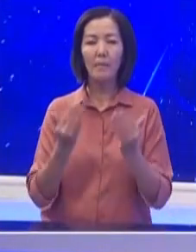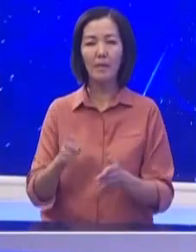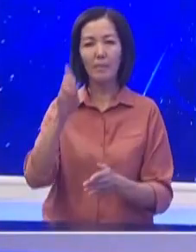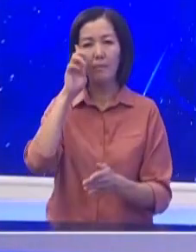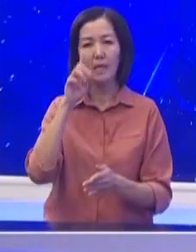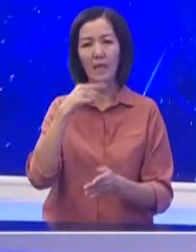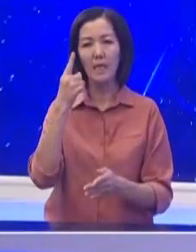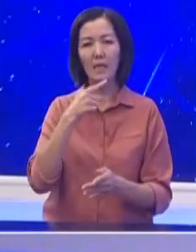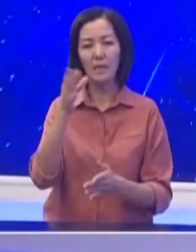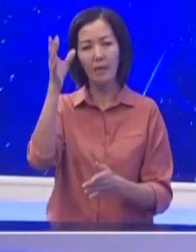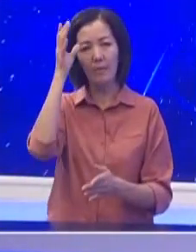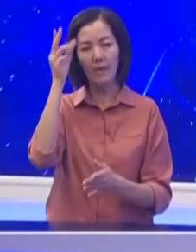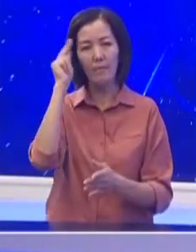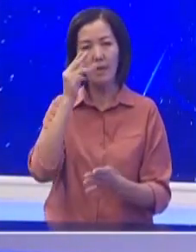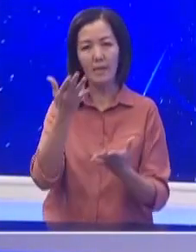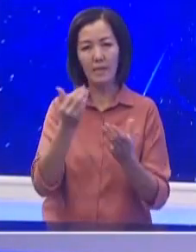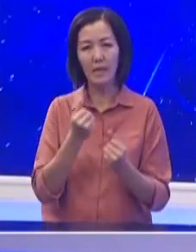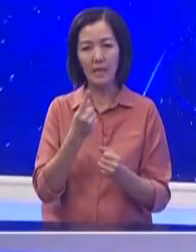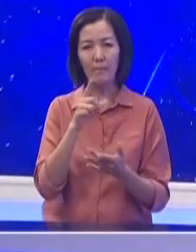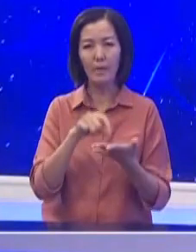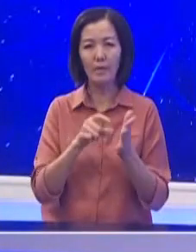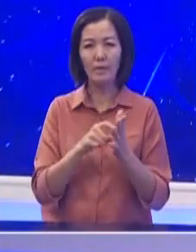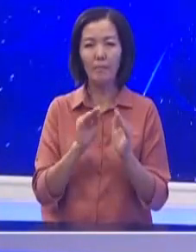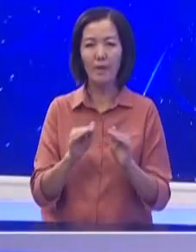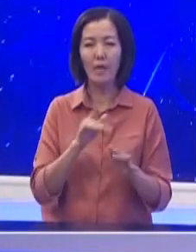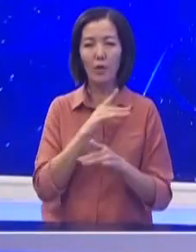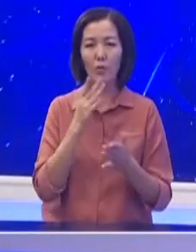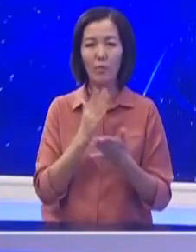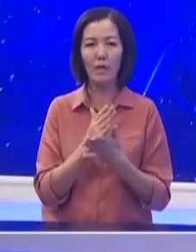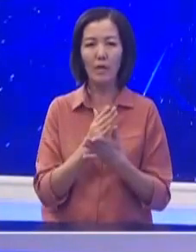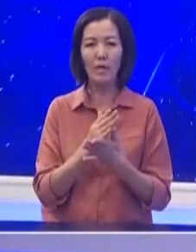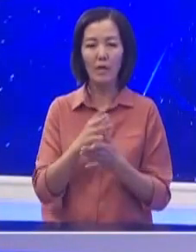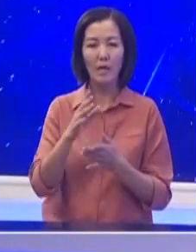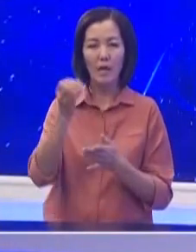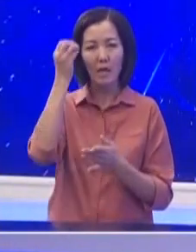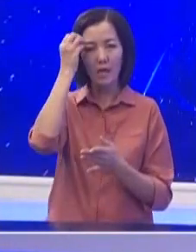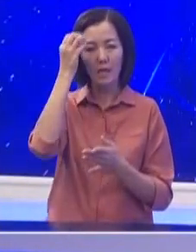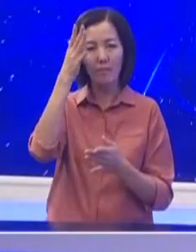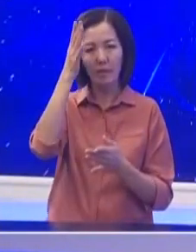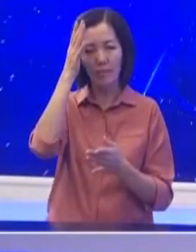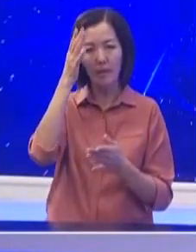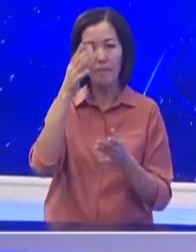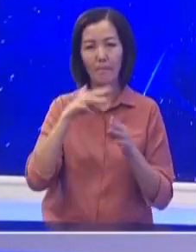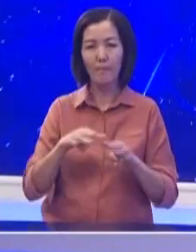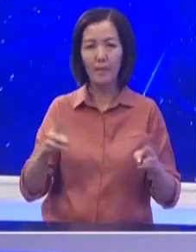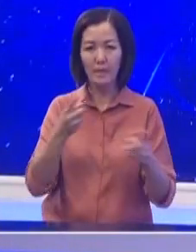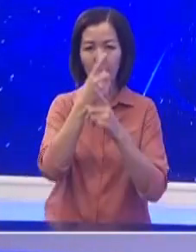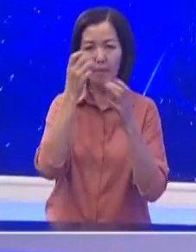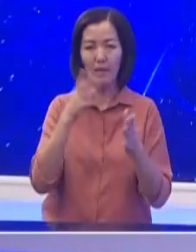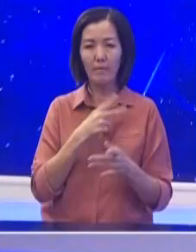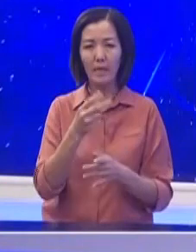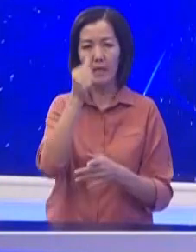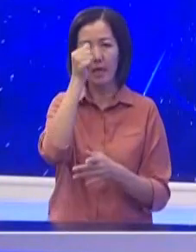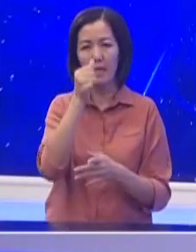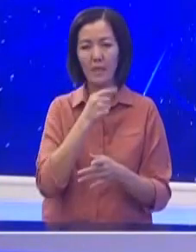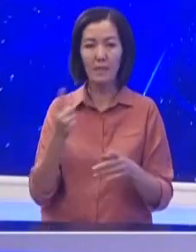Биыл мемлекеттік тілде білім алғысы келетін бірінші сынып балалары көбейген. Бұл туралы білім және ғылым министрлігі мәлімдеді. Ақпарларынша 2 айдың